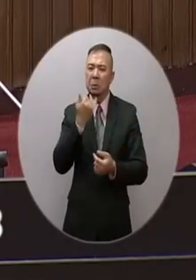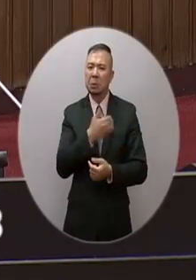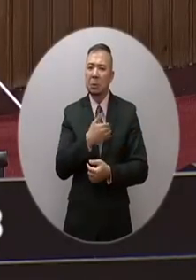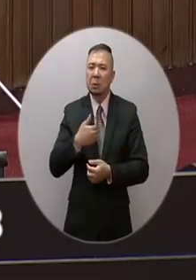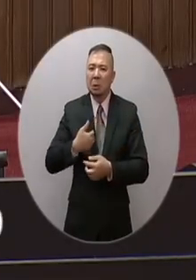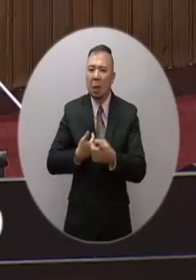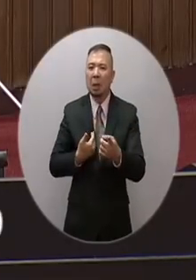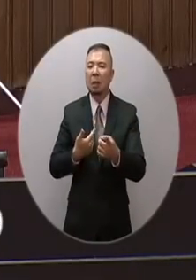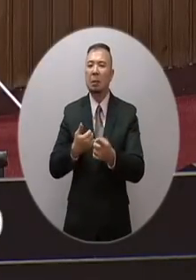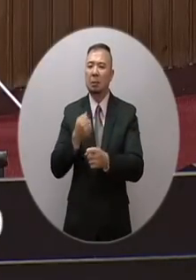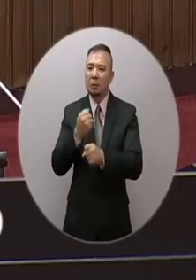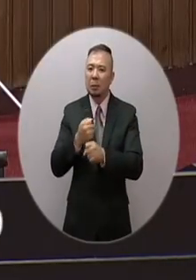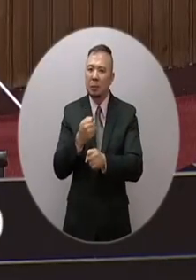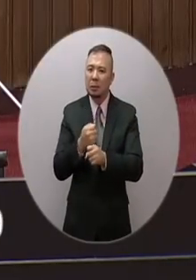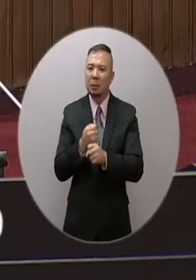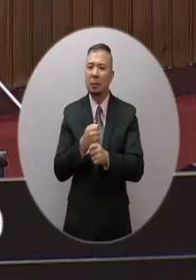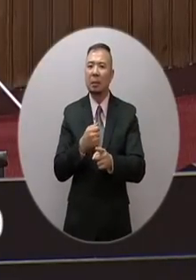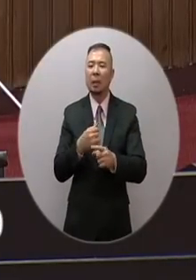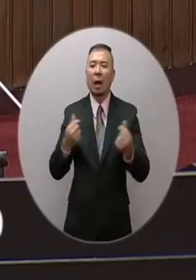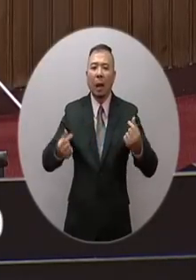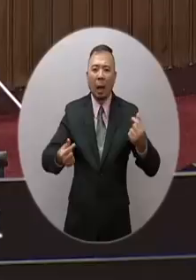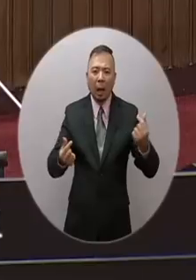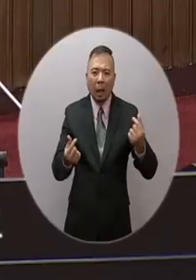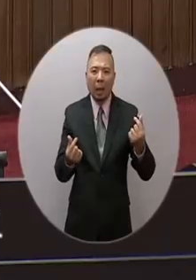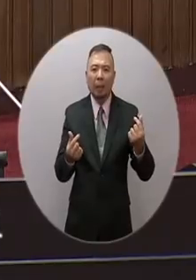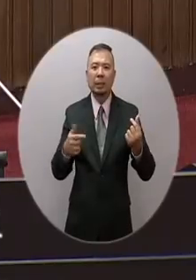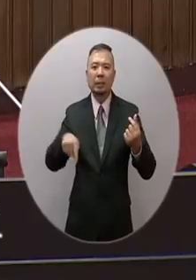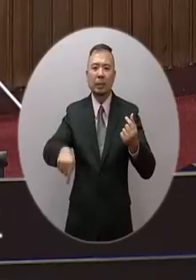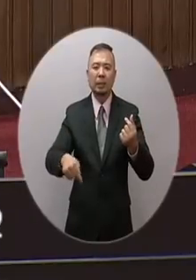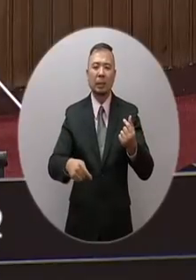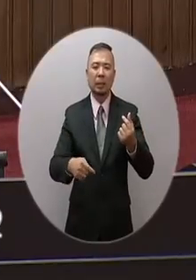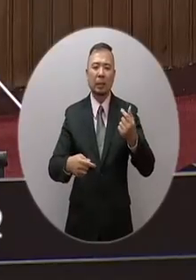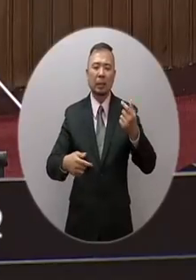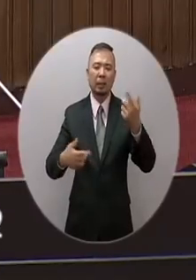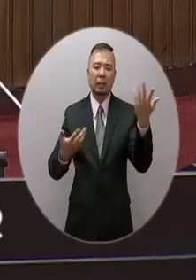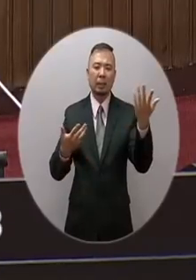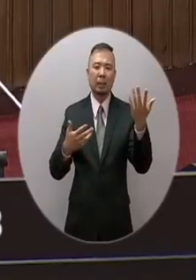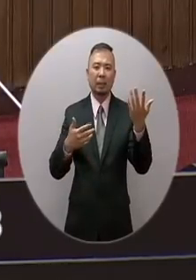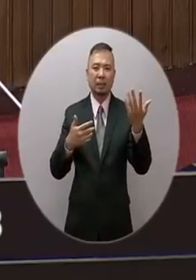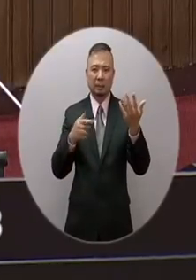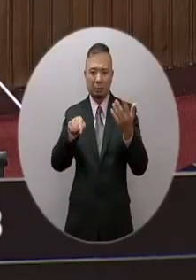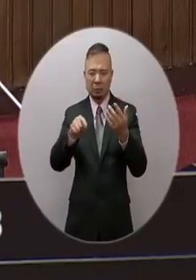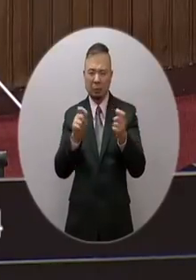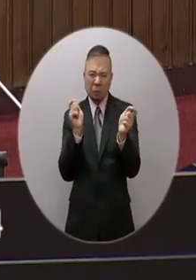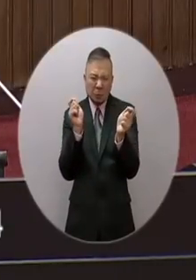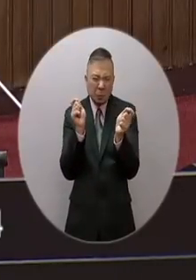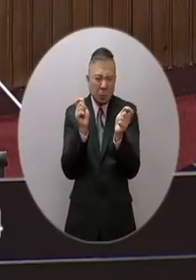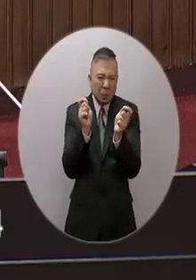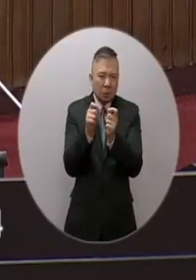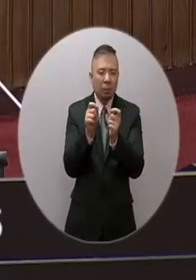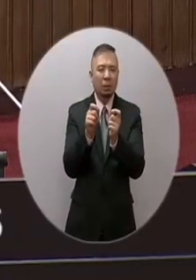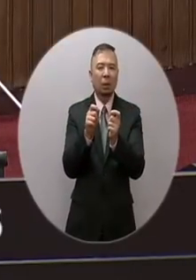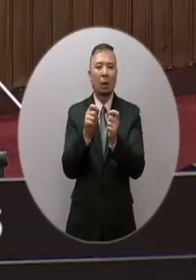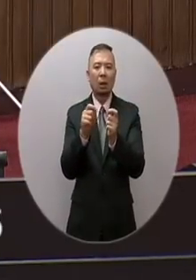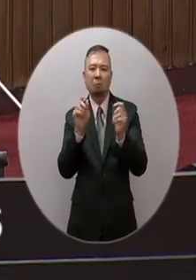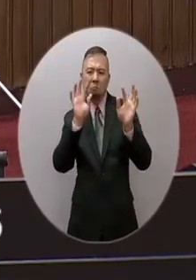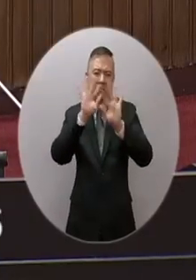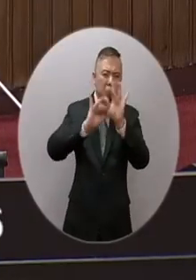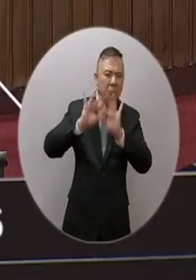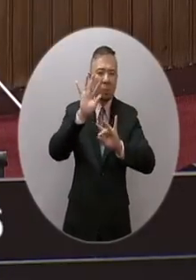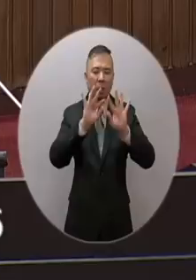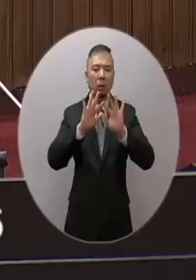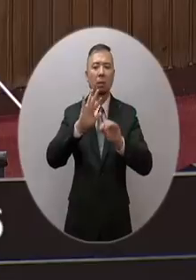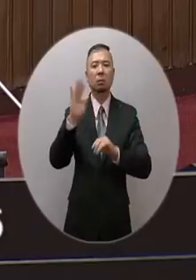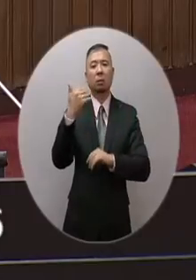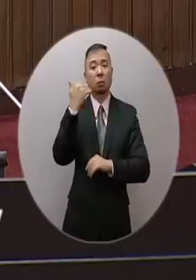其幽抱琵琶半遮面，欲以还书还休，不如讲明了大家不就好